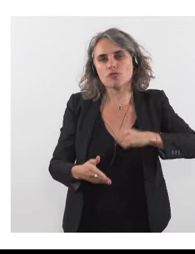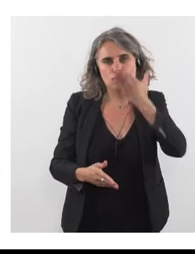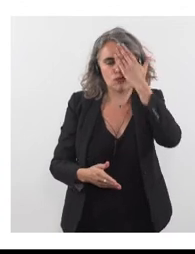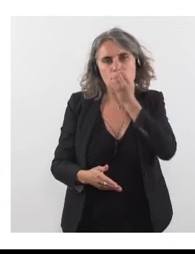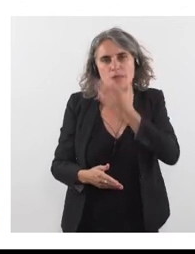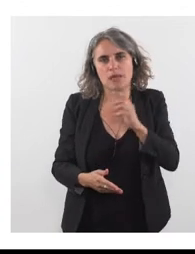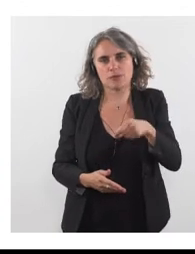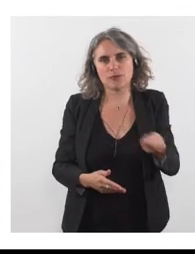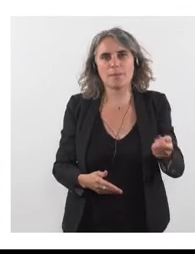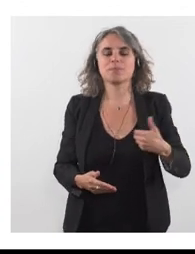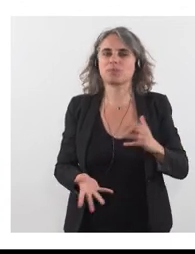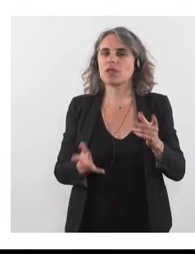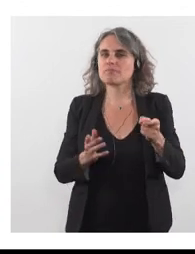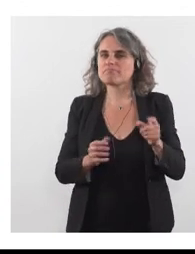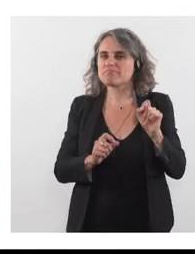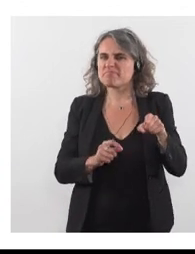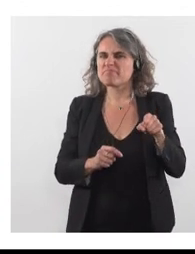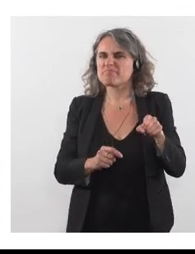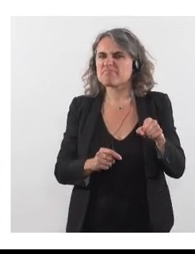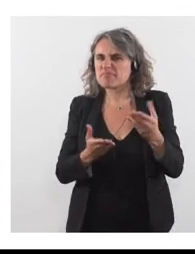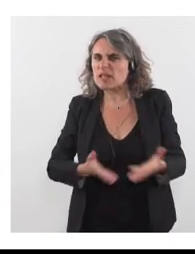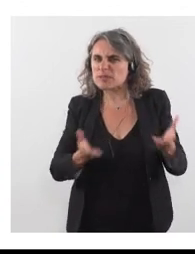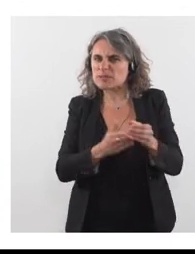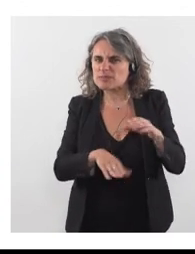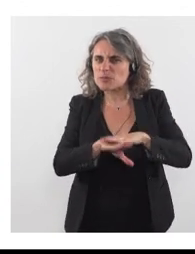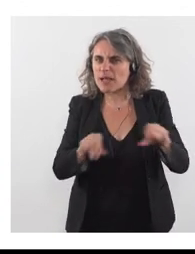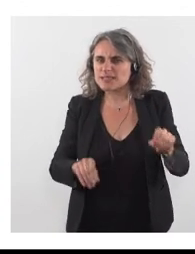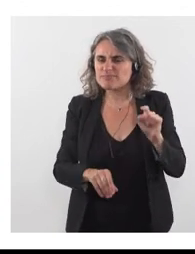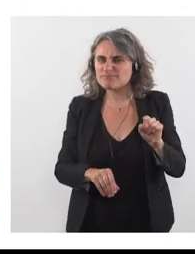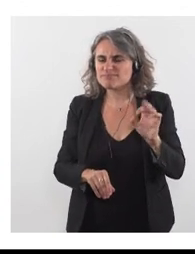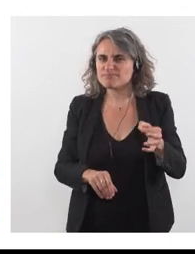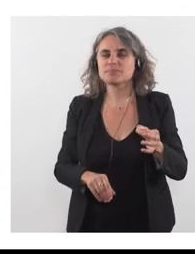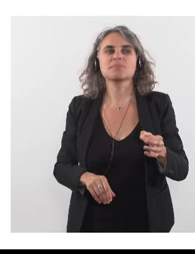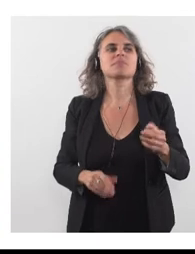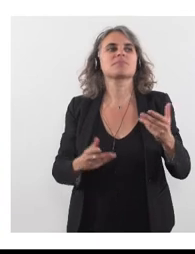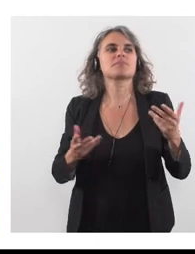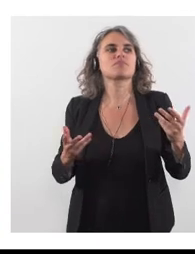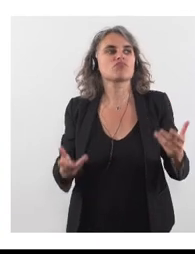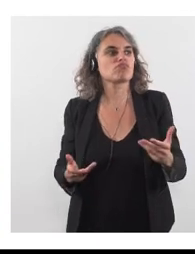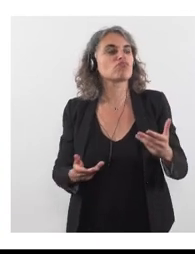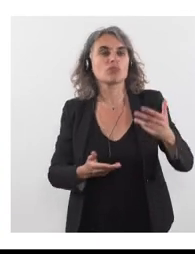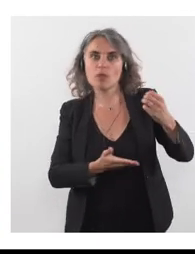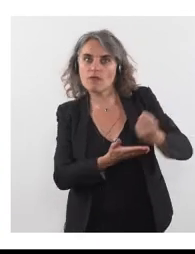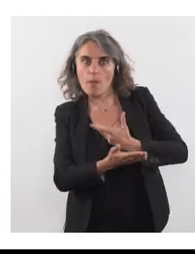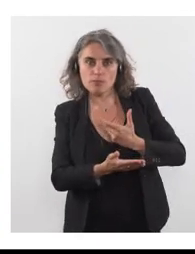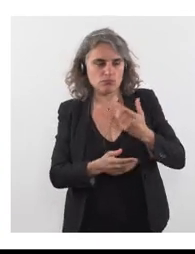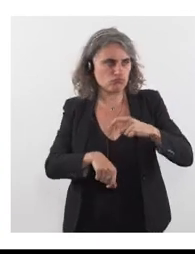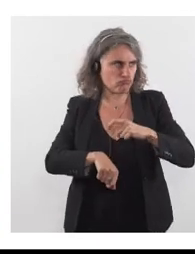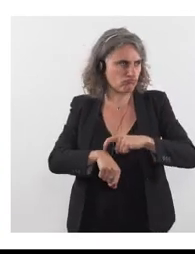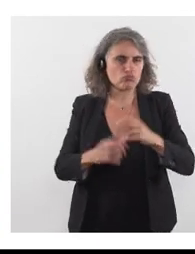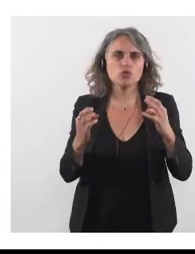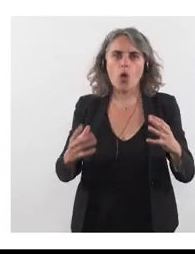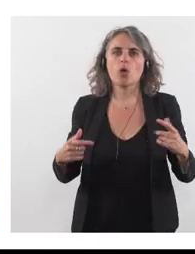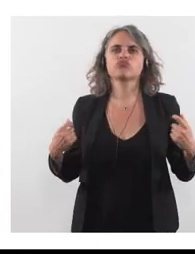faire avec Patrick. Et donc, on m'a signalé qu'on prend du temps, ce qui est très bien, et que donc on